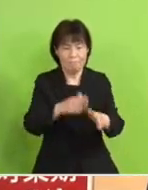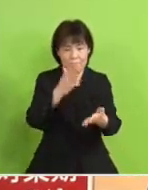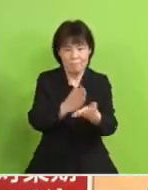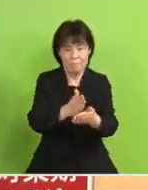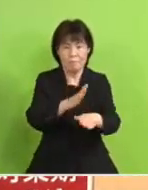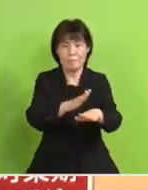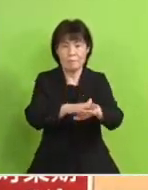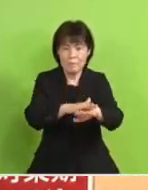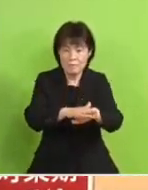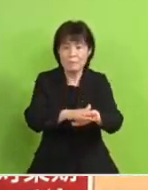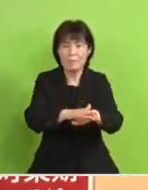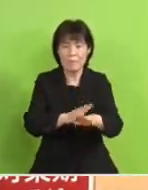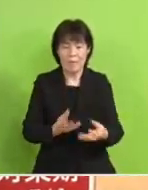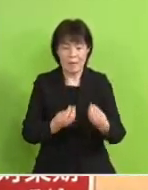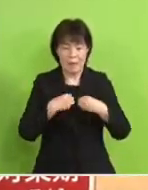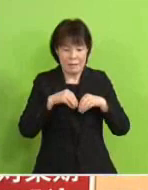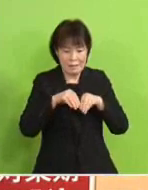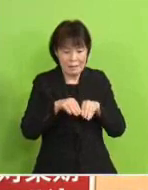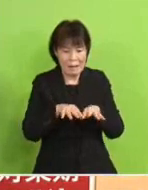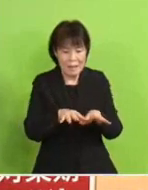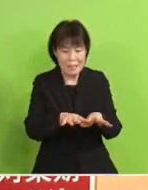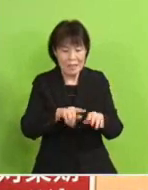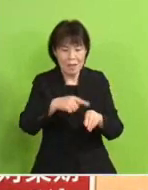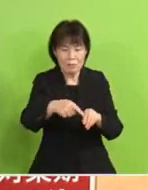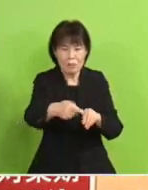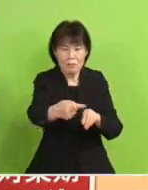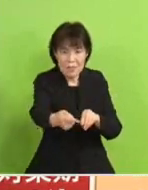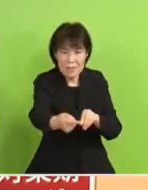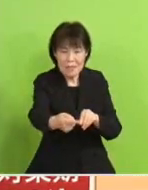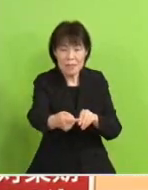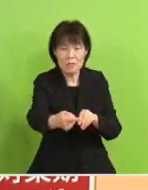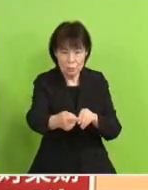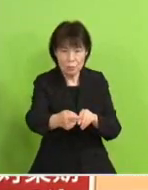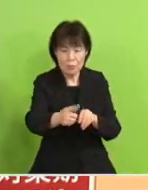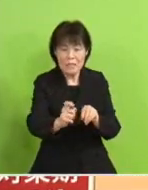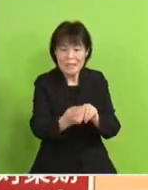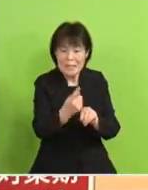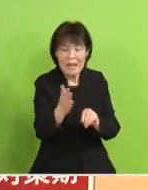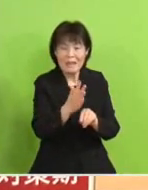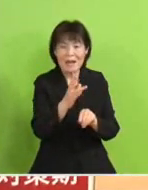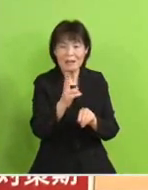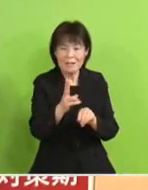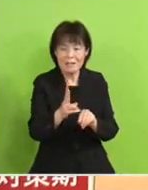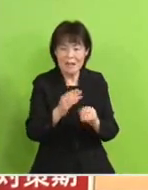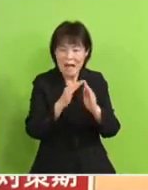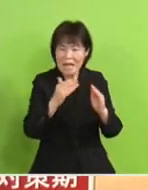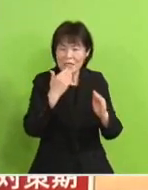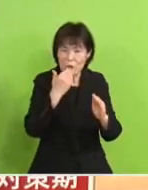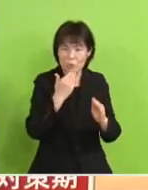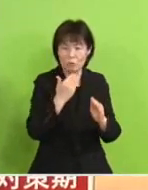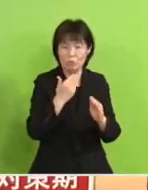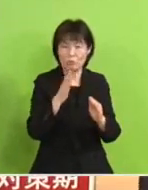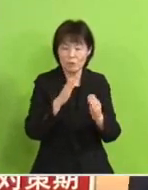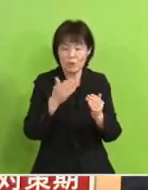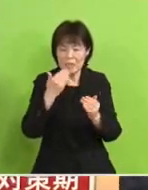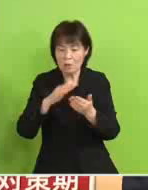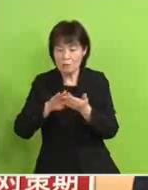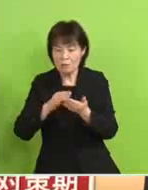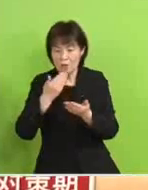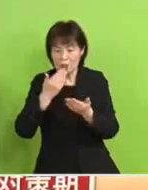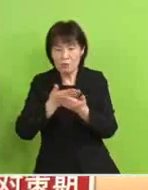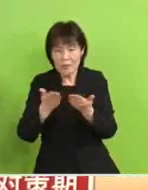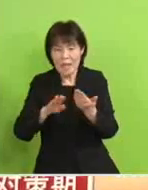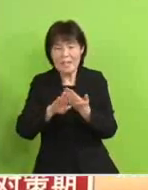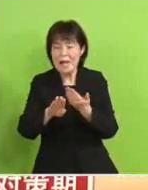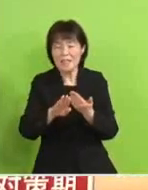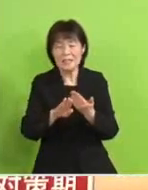ためには、感染が連鎖する契機となり得る会食や飲食店由来の感染だけは